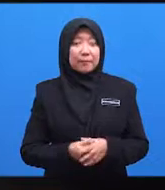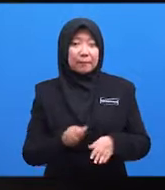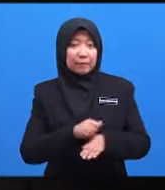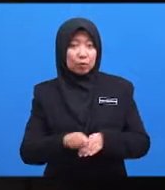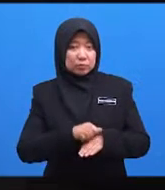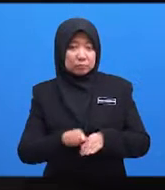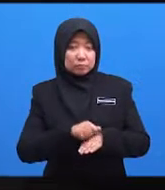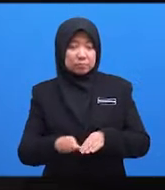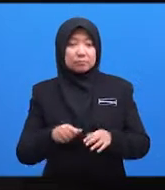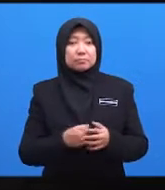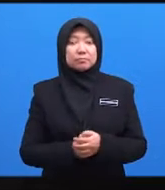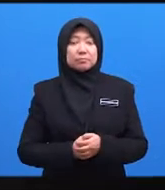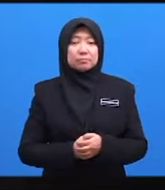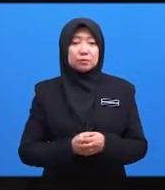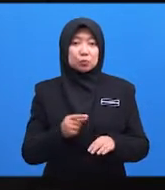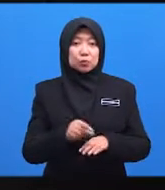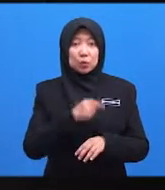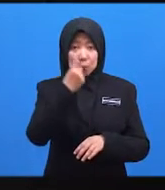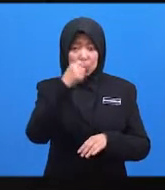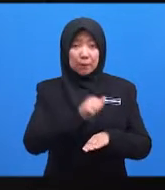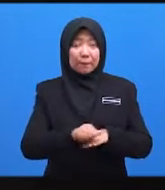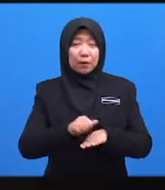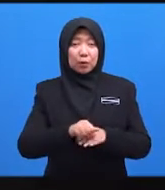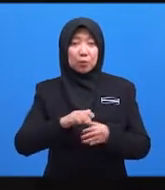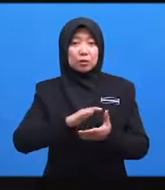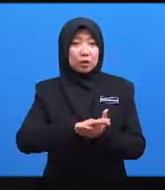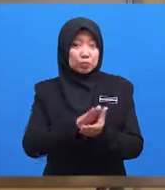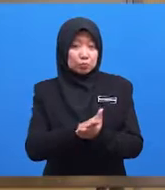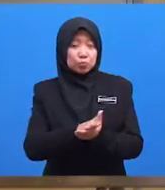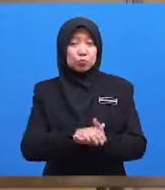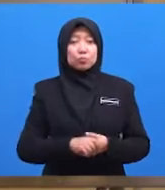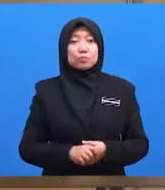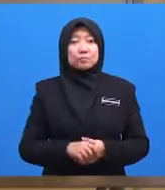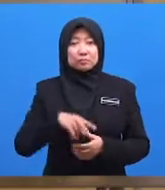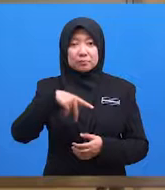Pemarut digunakan untuk memarut keju parmesan.